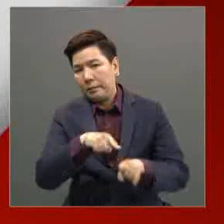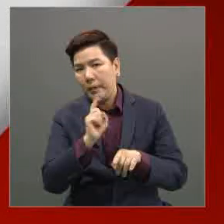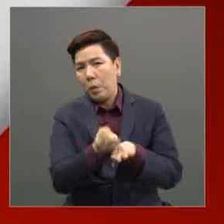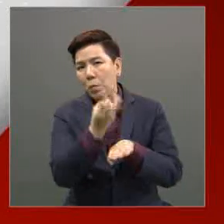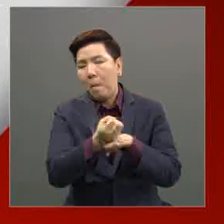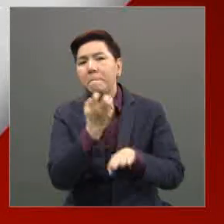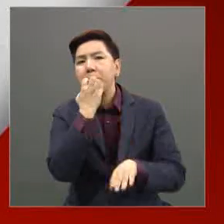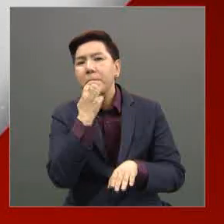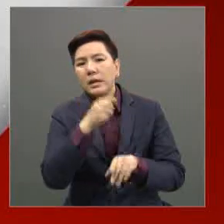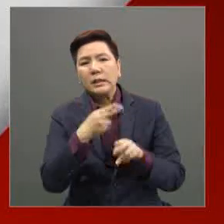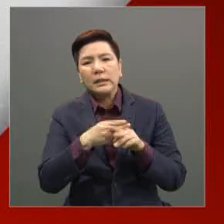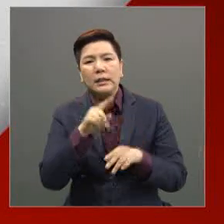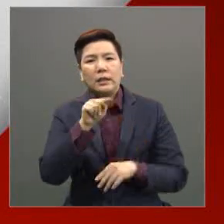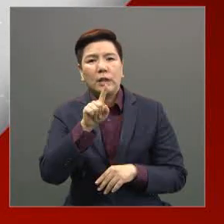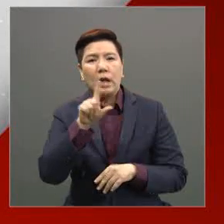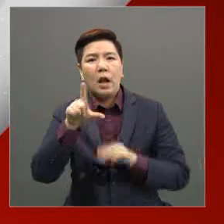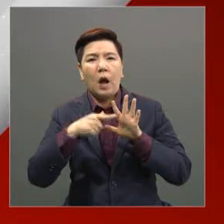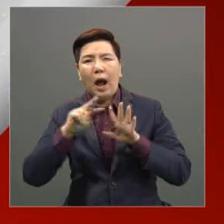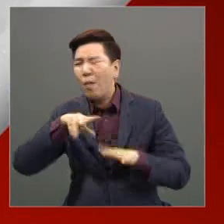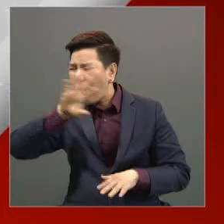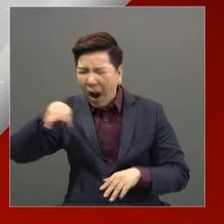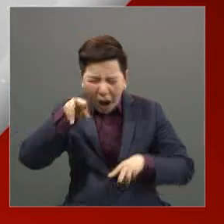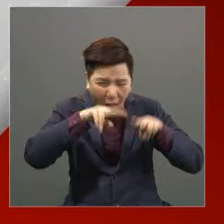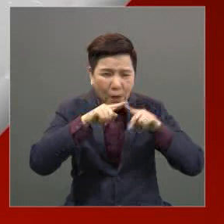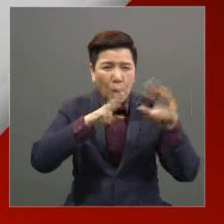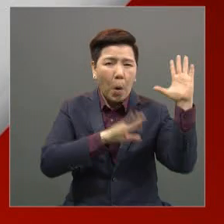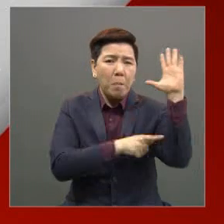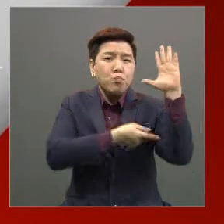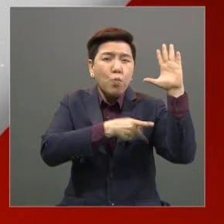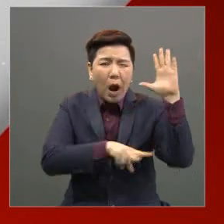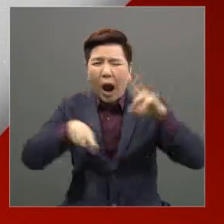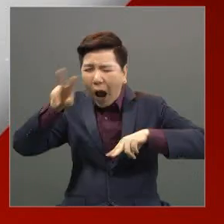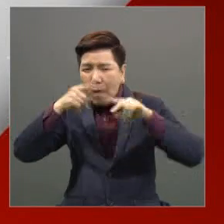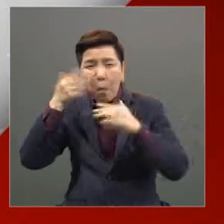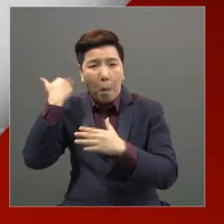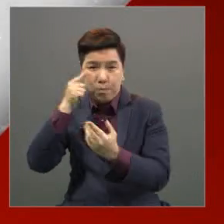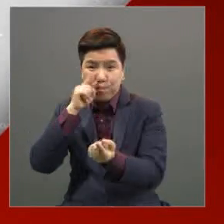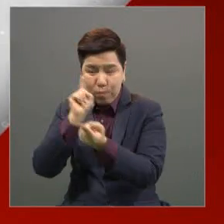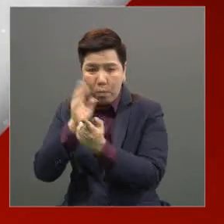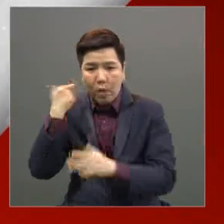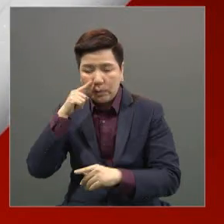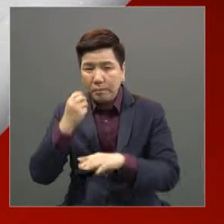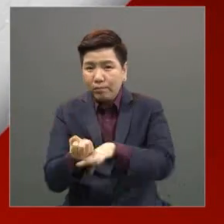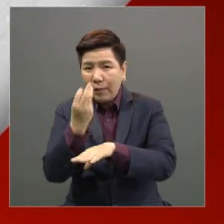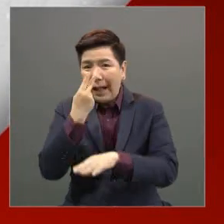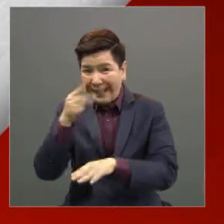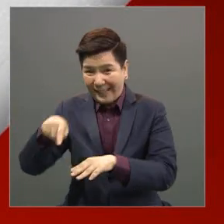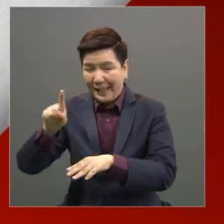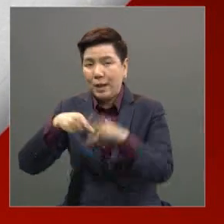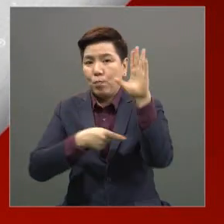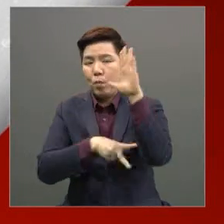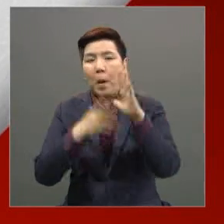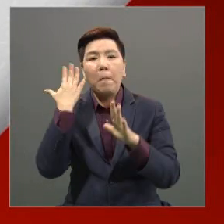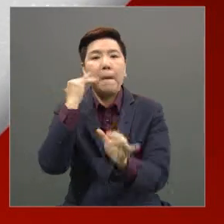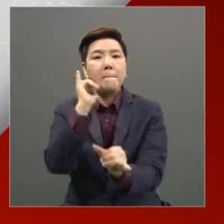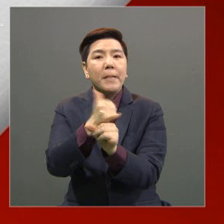โอมูระเผือกถลางที่กำลังตามหากันอยู่ครับทำไมถึงบอกว่าตามหากันอยู่เพราะว่าก่อนหน้าเนี้ยน้องเคยมาปรากฏตัวให้เห็นแล้วในวัน